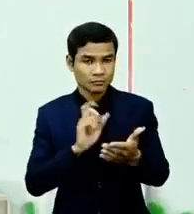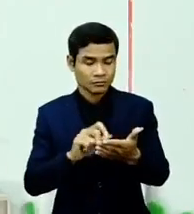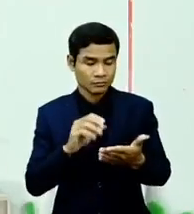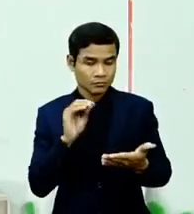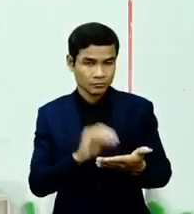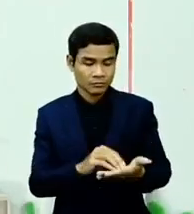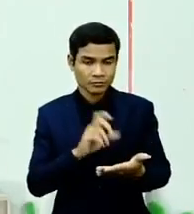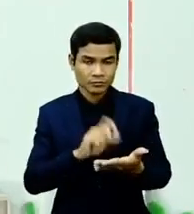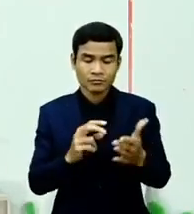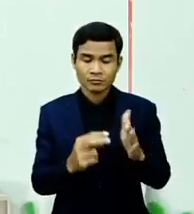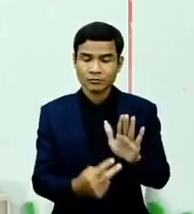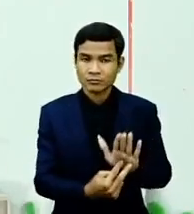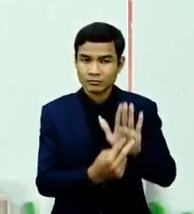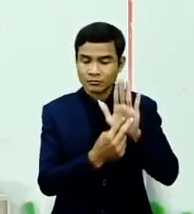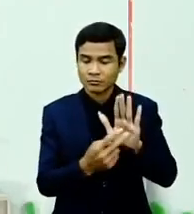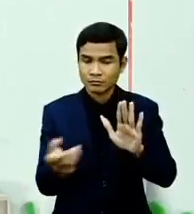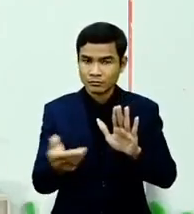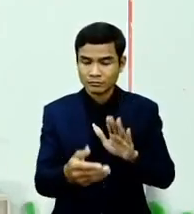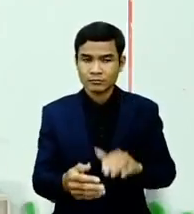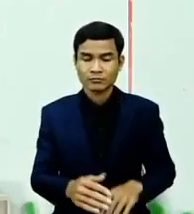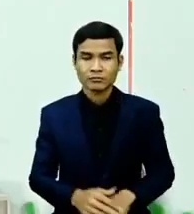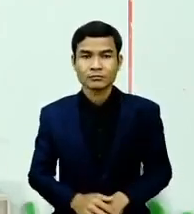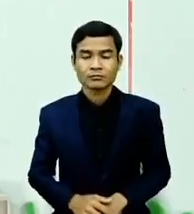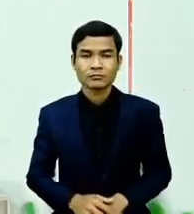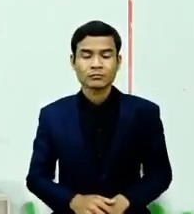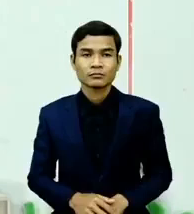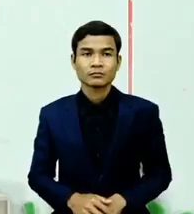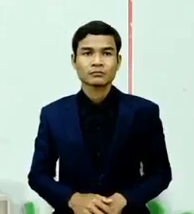ចារួចហើយបង្ហាញអ្នកគ្រូ